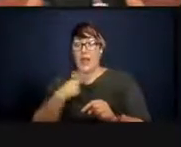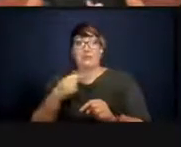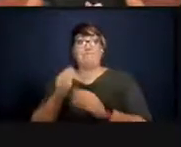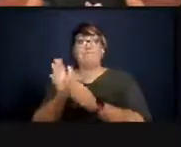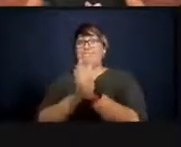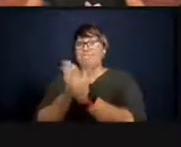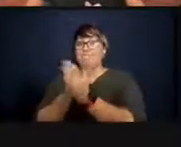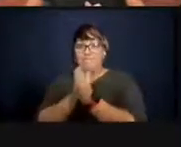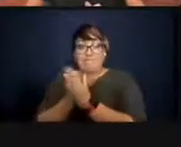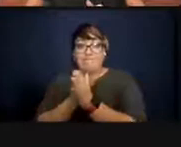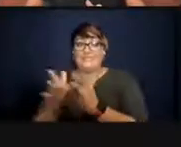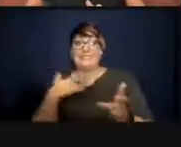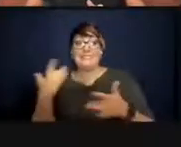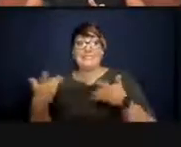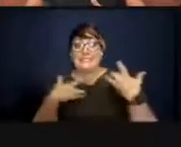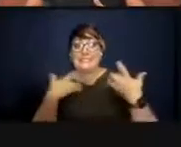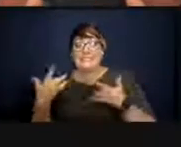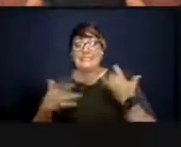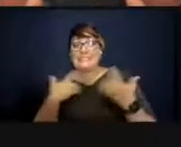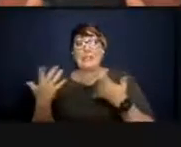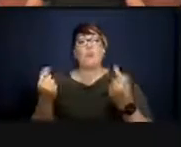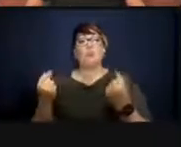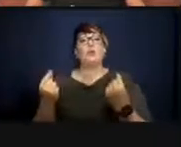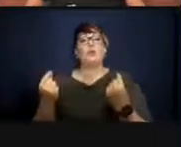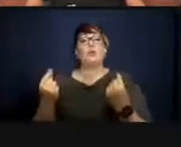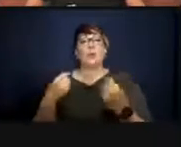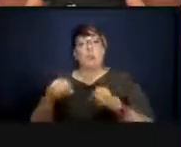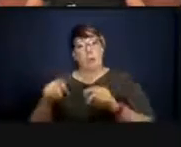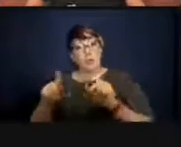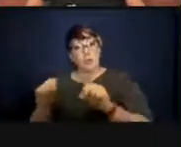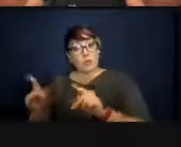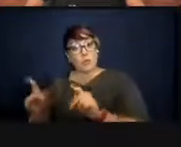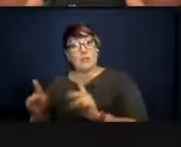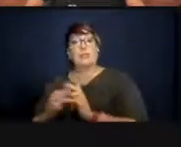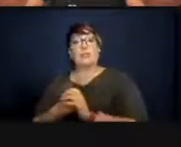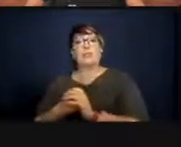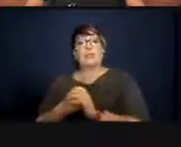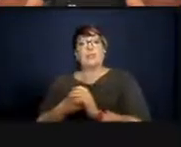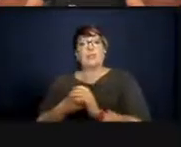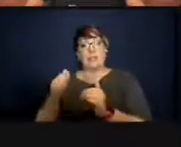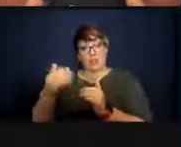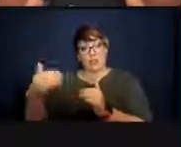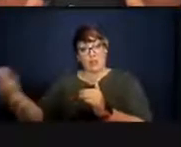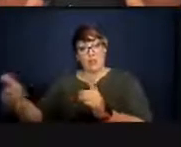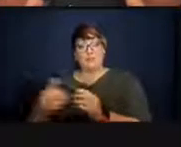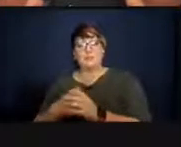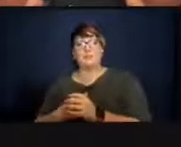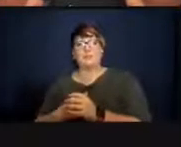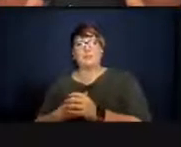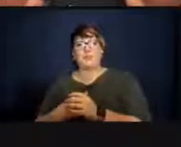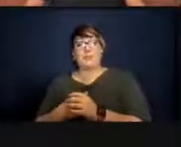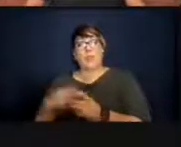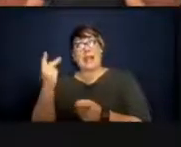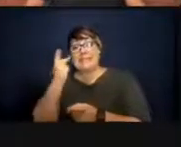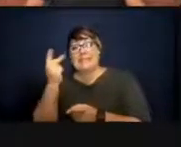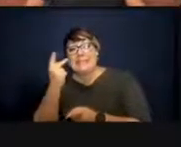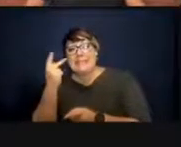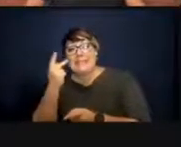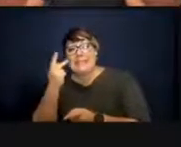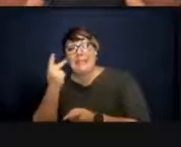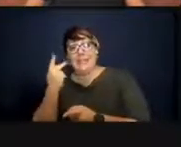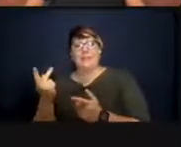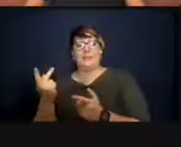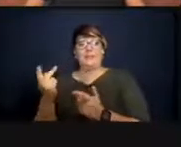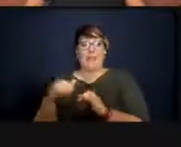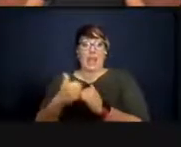wale ambao kuna binti moja ambaye nimetagusana naye na ana msisimko mkubwa